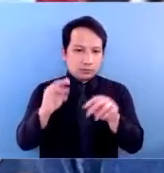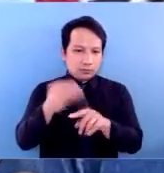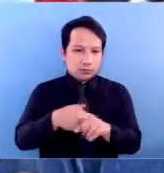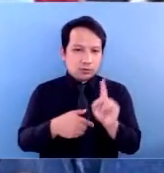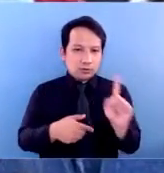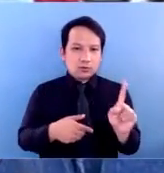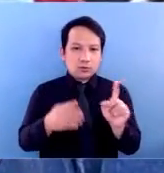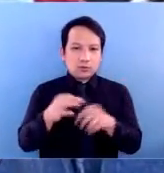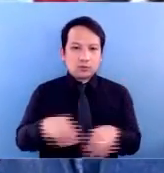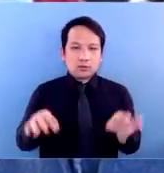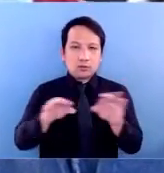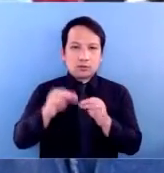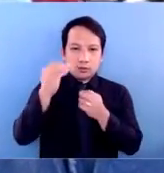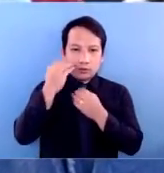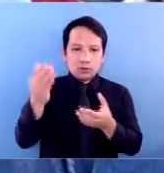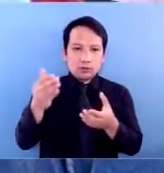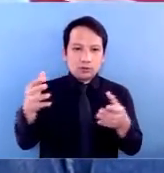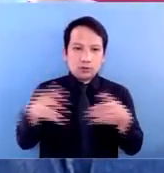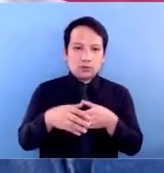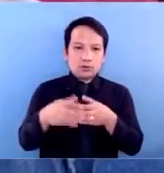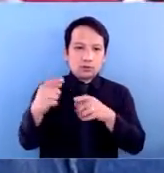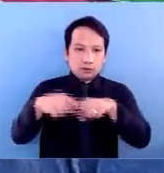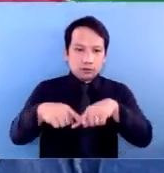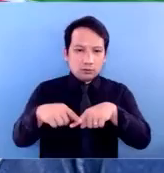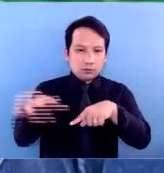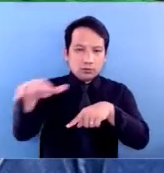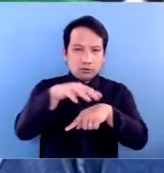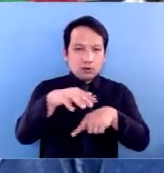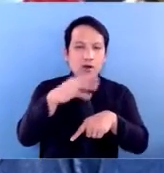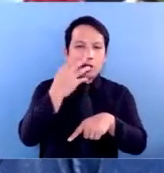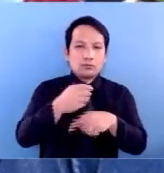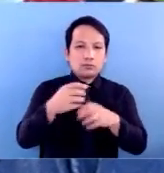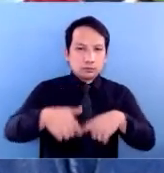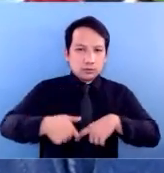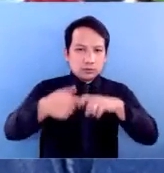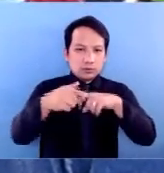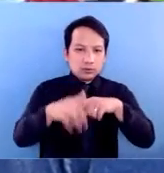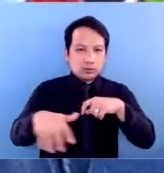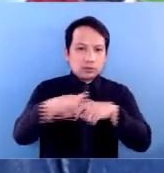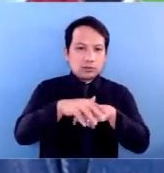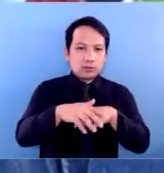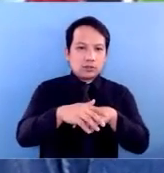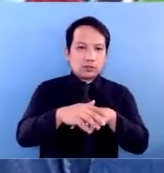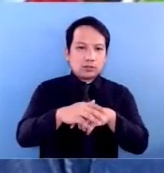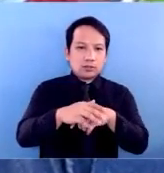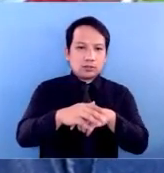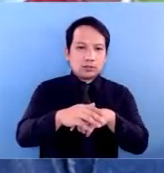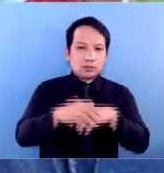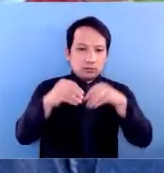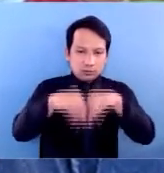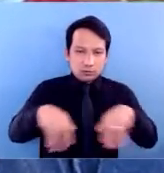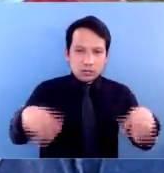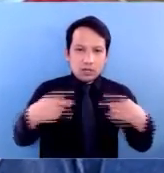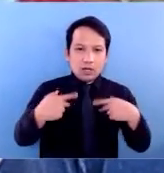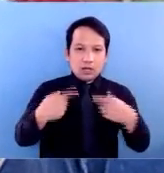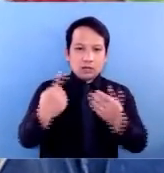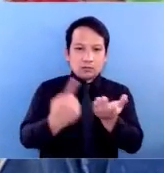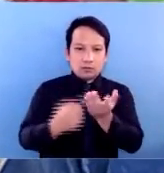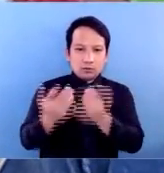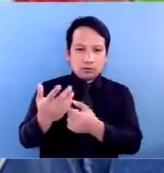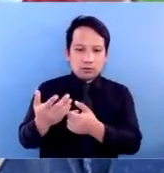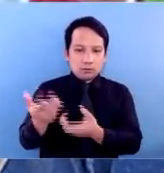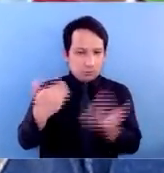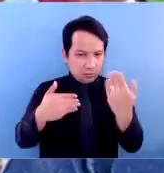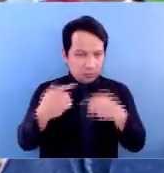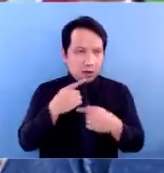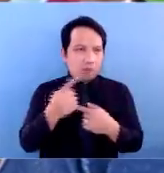Nang sa ganun ay magkaroon ng batayan o tuntungan na konkreto yung ating mga mamamayan sa baba na magkaroon ng debate sila, magkumbinsihan sila.